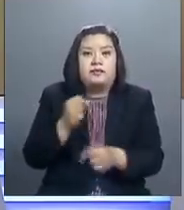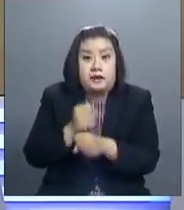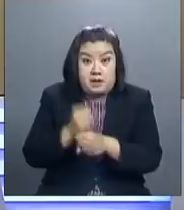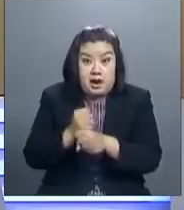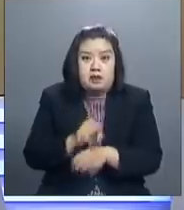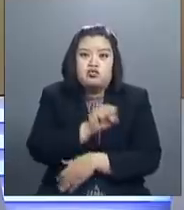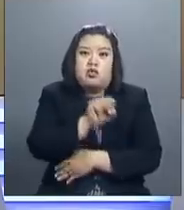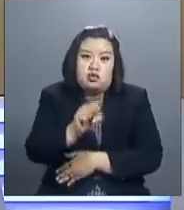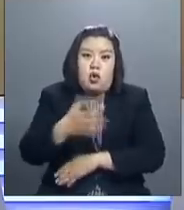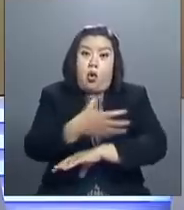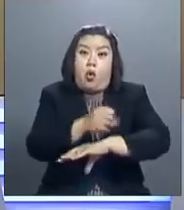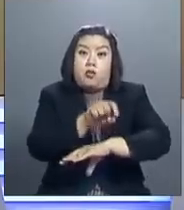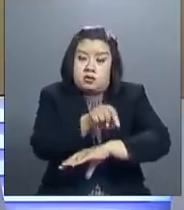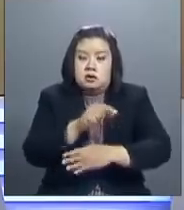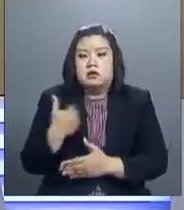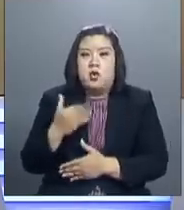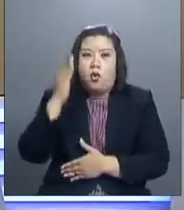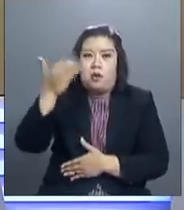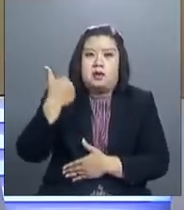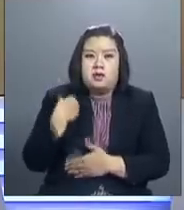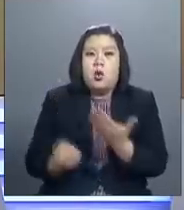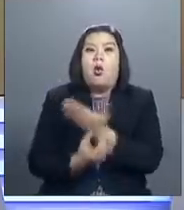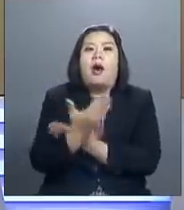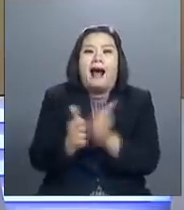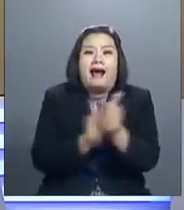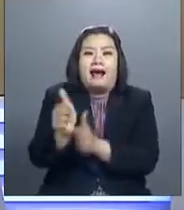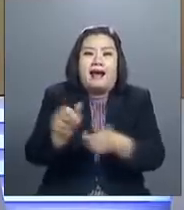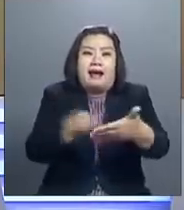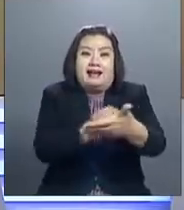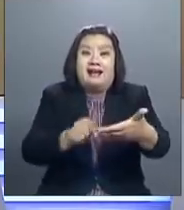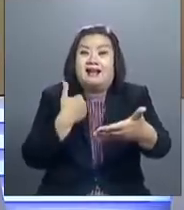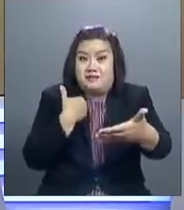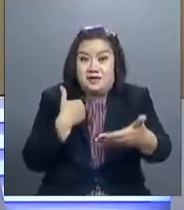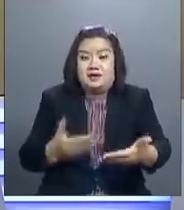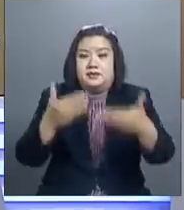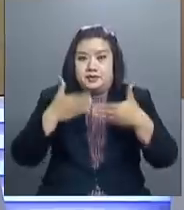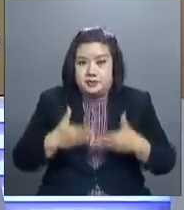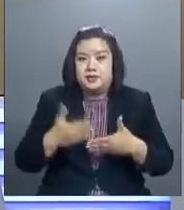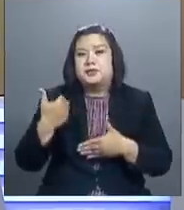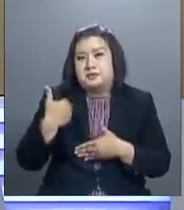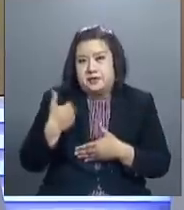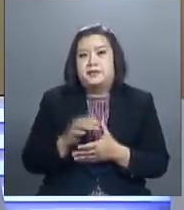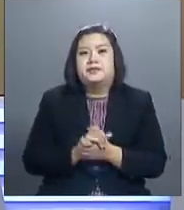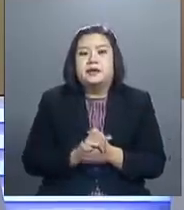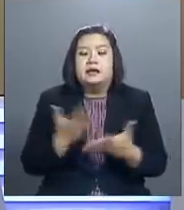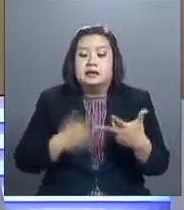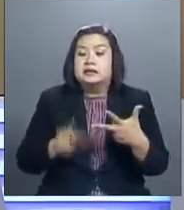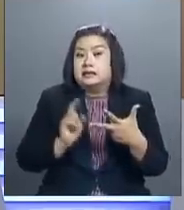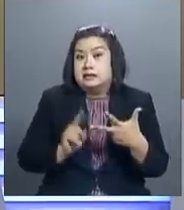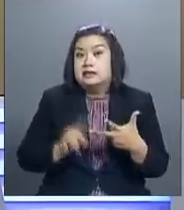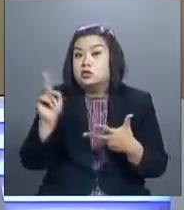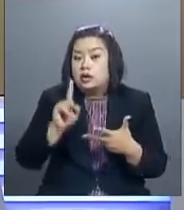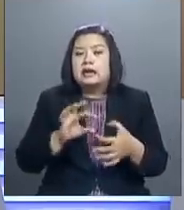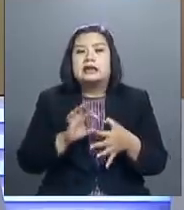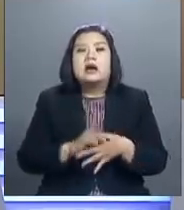ามีส่วนแบ่งในสนามเลือกตั้งมากขึ้นค่ะส่วนเหตุผลสุดท้ายค่ะนั่นก็คือเหตุผลเรื่องของความอิสระ